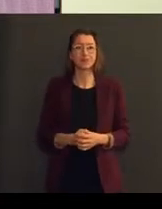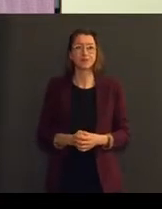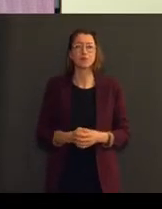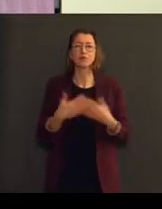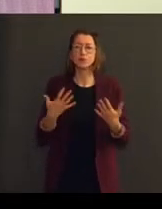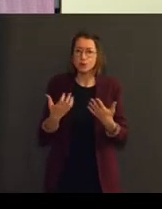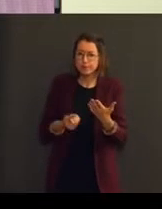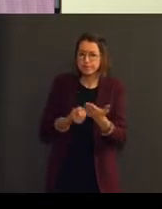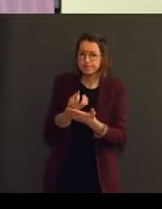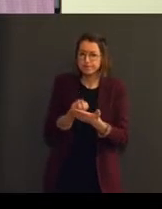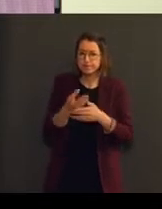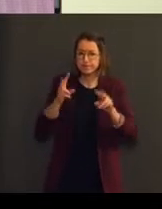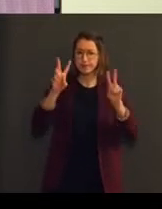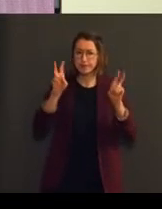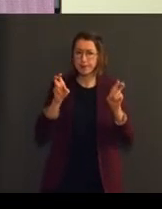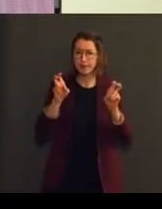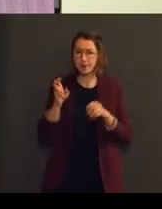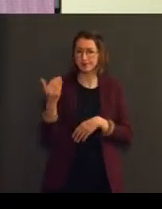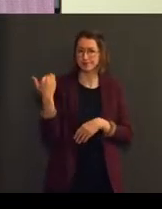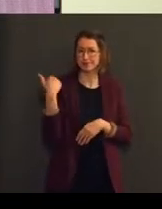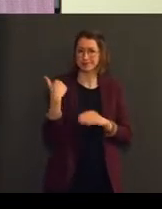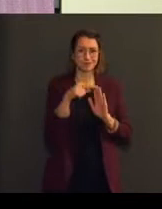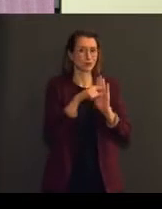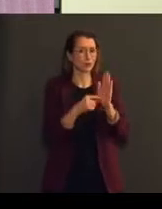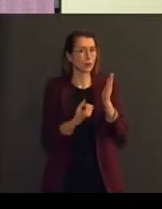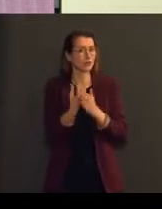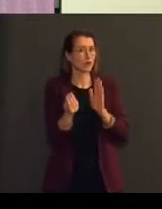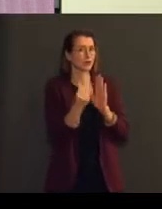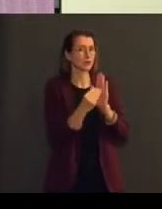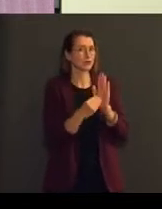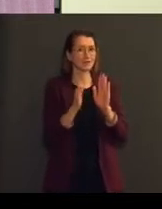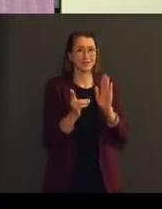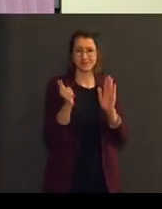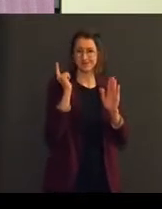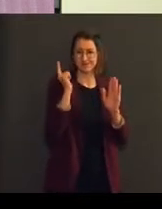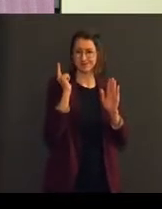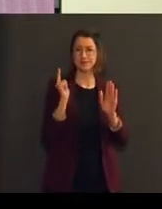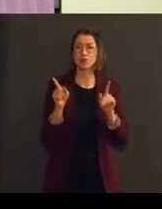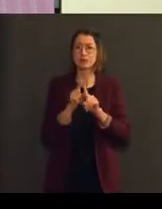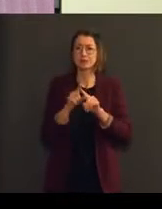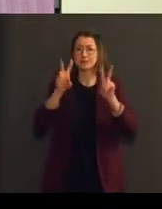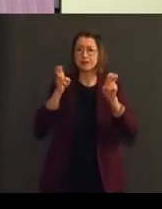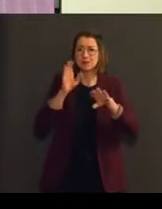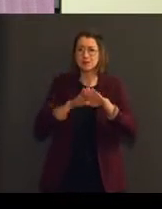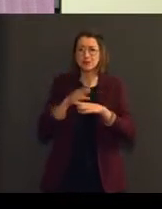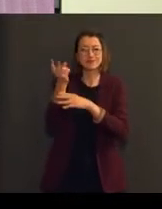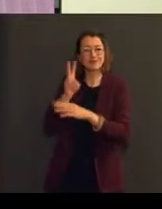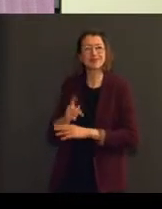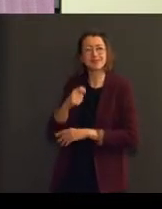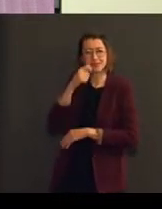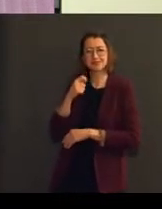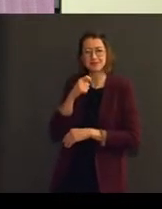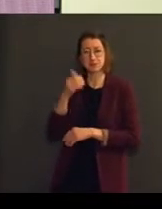à l'état du testing dans notre pays. On le sait tous, le Codeco, le comité de concertation, a donné un certain nombre de